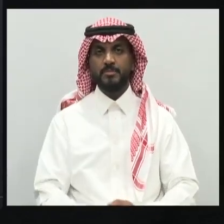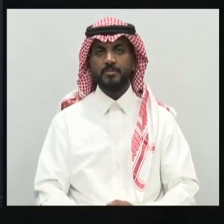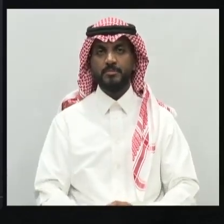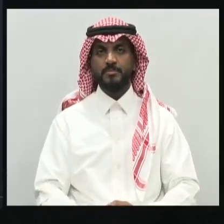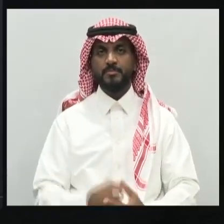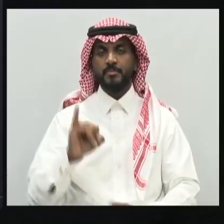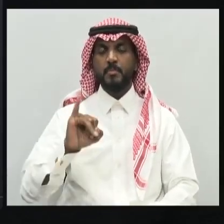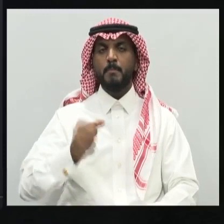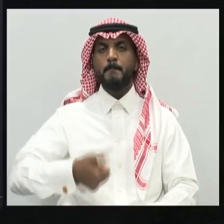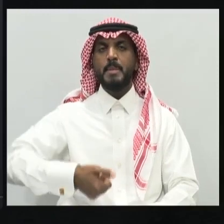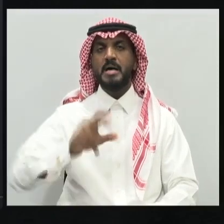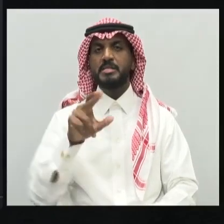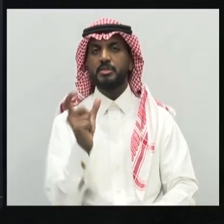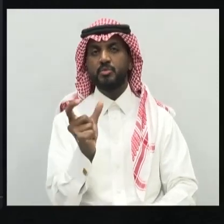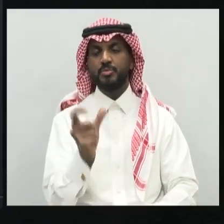مازن